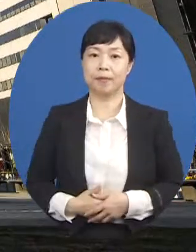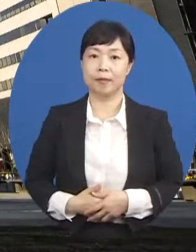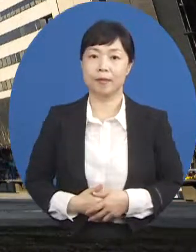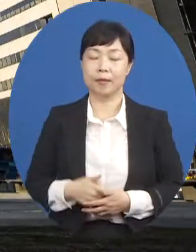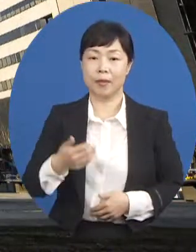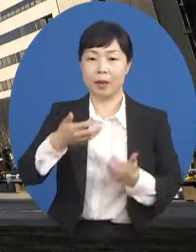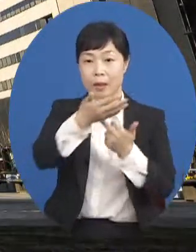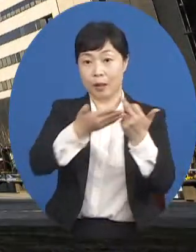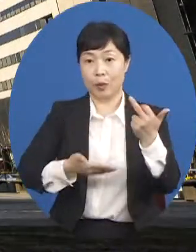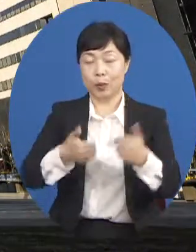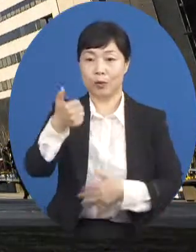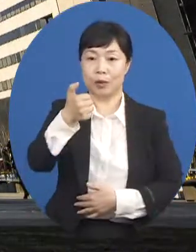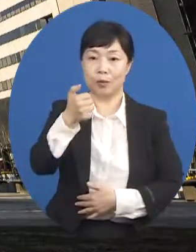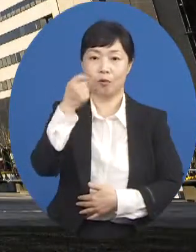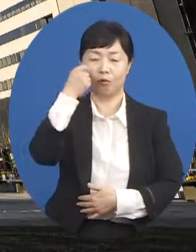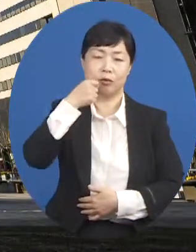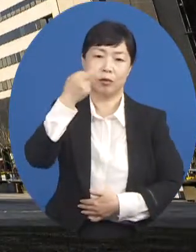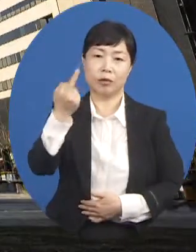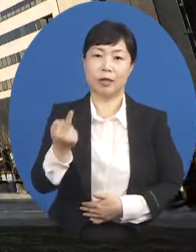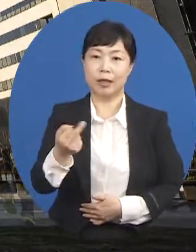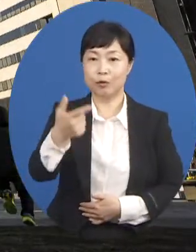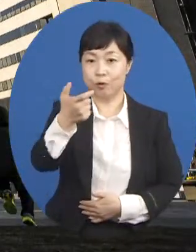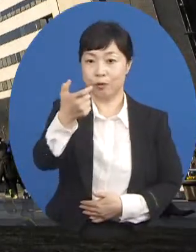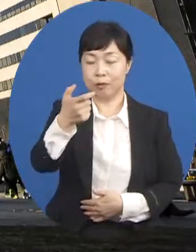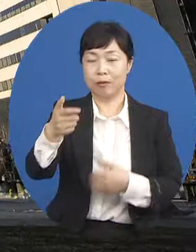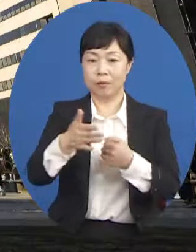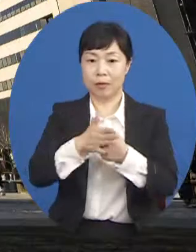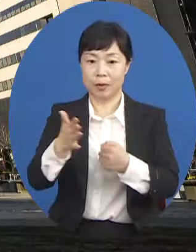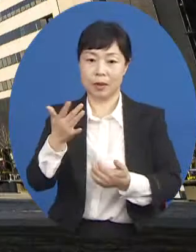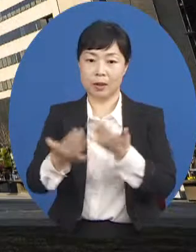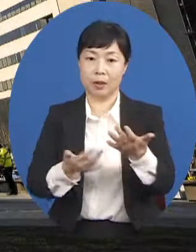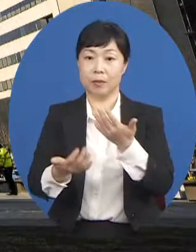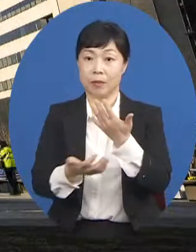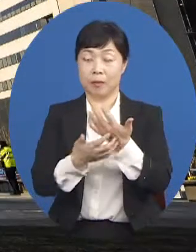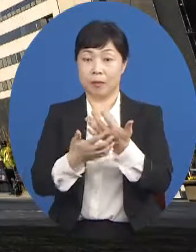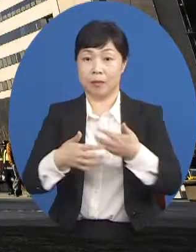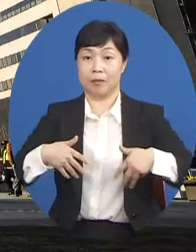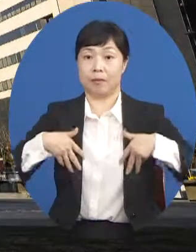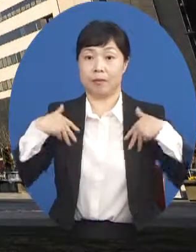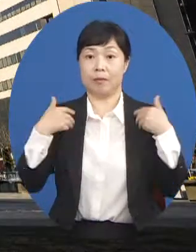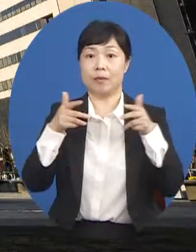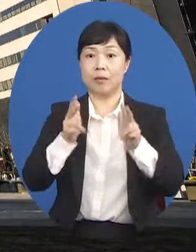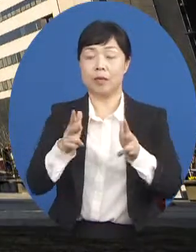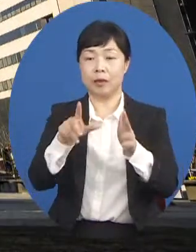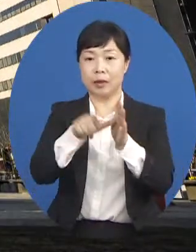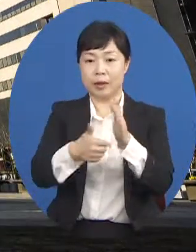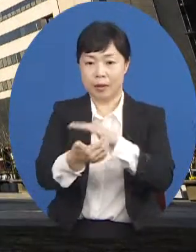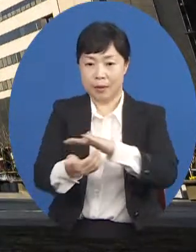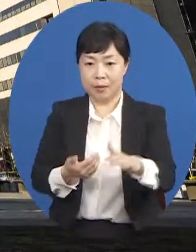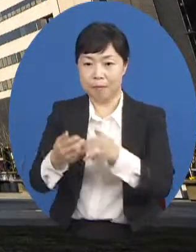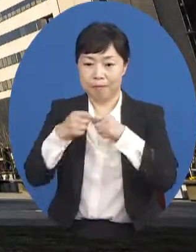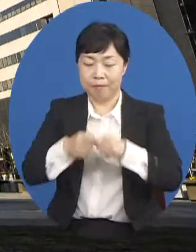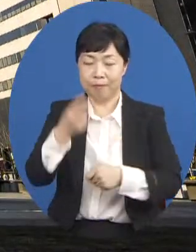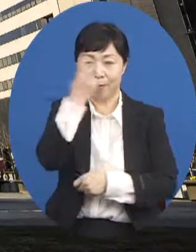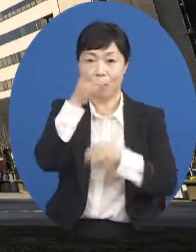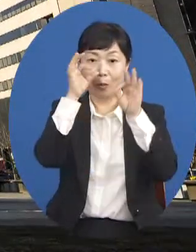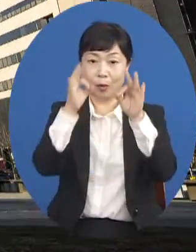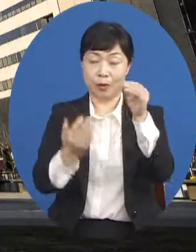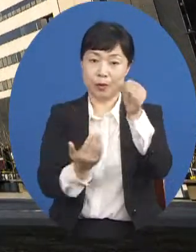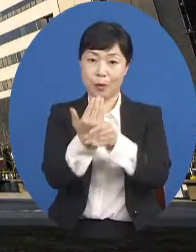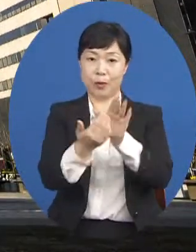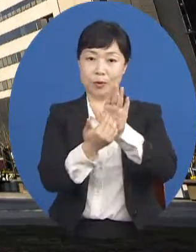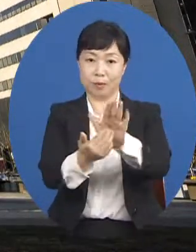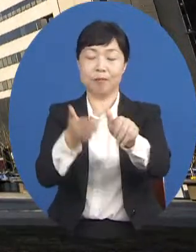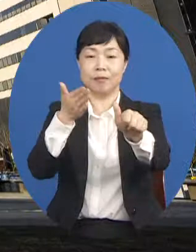30입니다. 강원 지역은 50이고 울산 지역은 60이므로 난방기를 사용하시는 분들은 사용 전에 미리